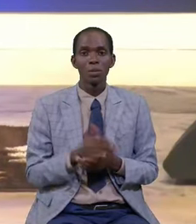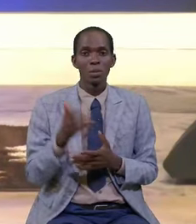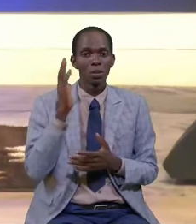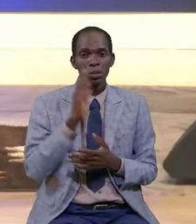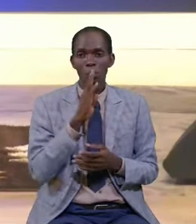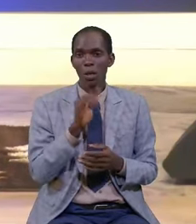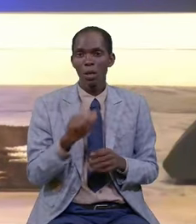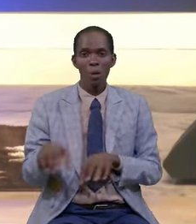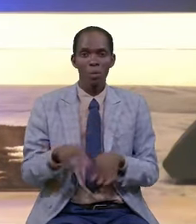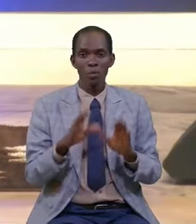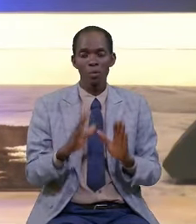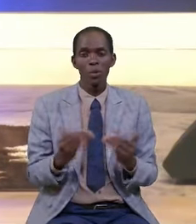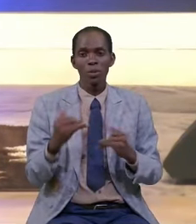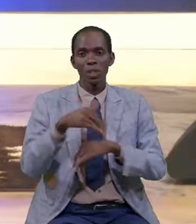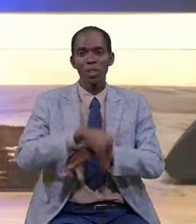L'accomplissement ce soir.